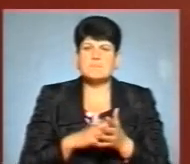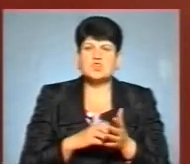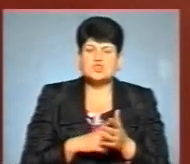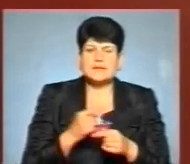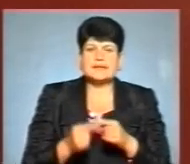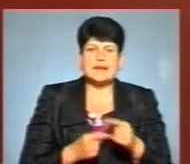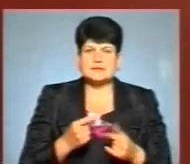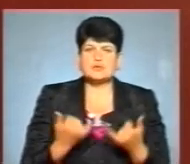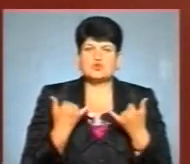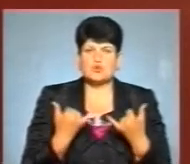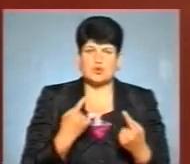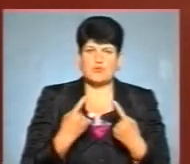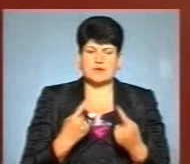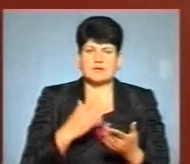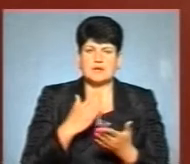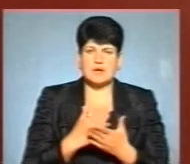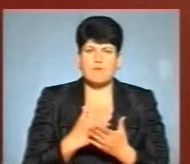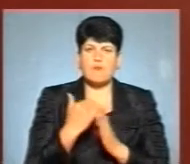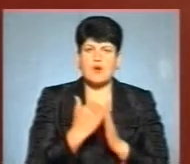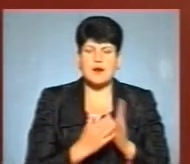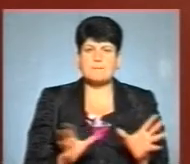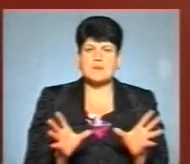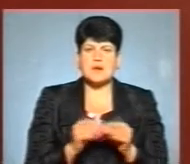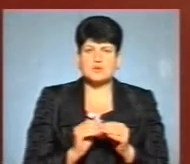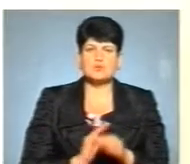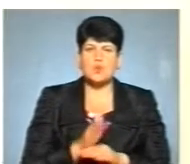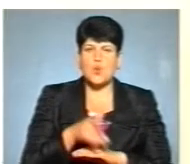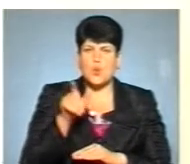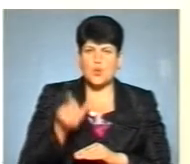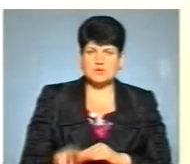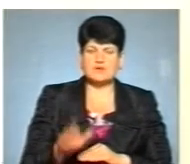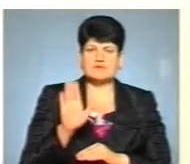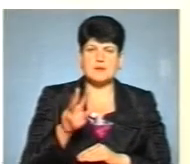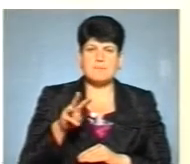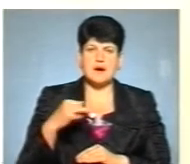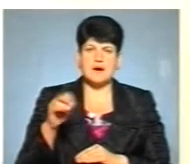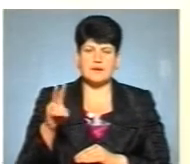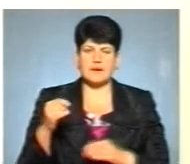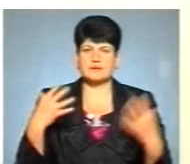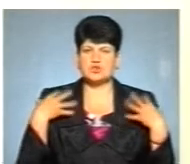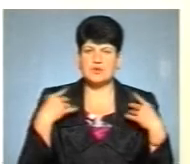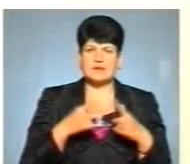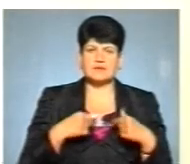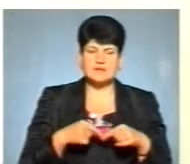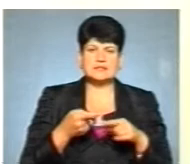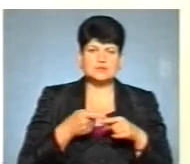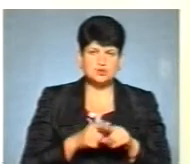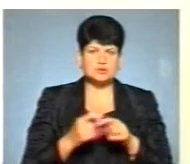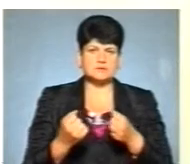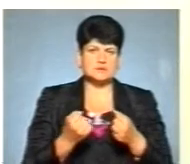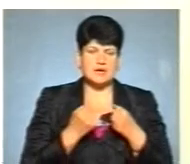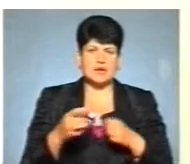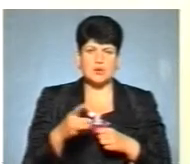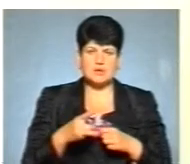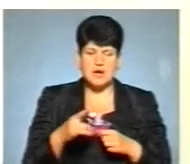наслідки сьогодні говоримо у нашій програмі разом із нашим гостем. Це Василь Майка, начальник відділу техногенно-екологічного безпеки регіонального